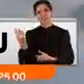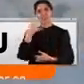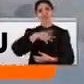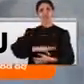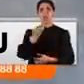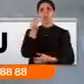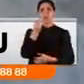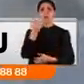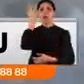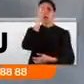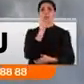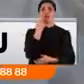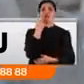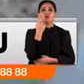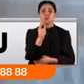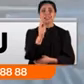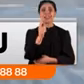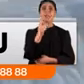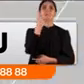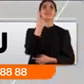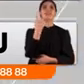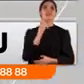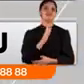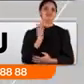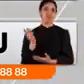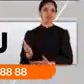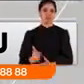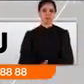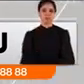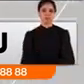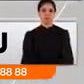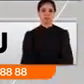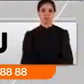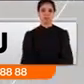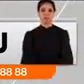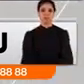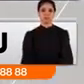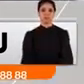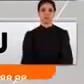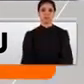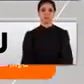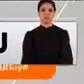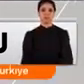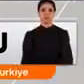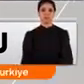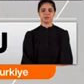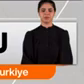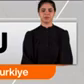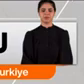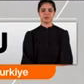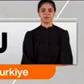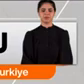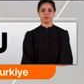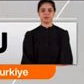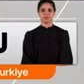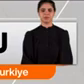dördüz bebek 500 bin doğumda bir gerçekleşiyor. Normal gebelikten tek farkı işte 3. ayda 5. ayı yaşamak, 5. ayda 7.